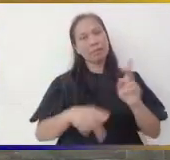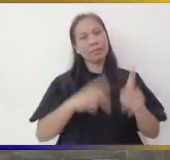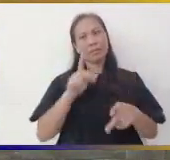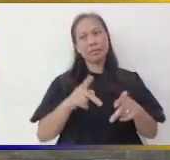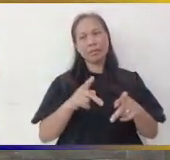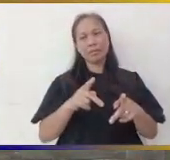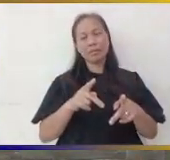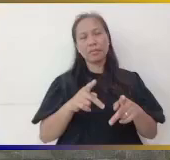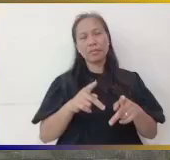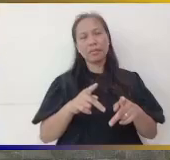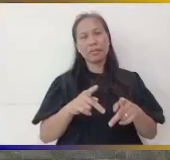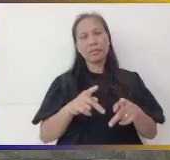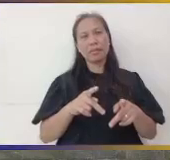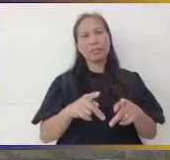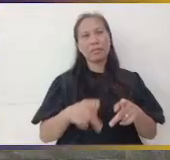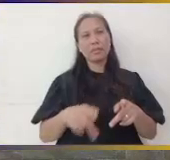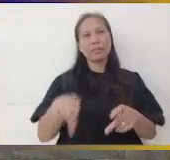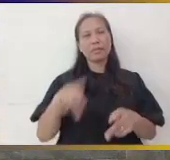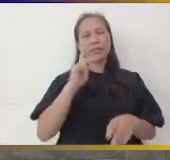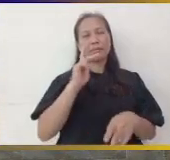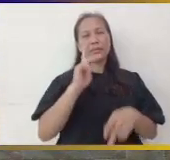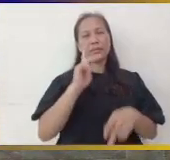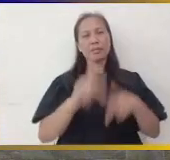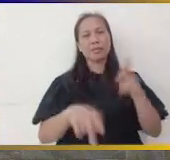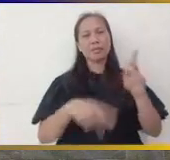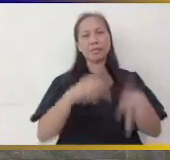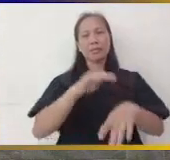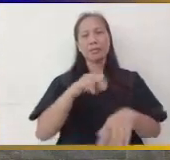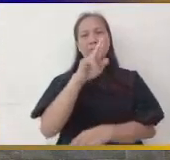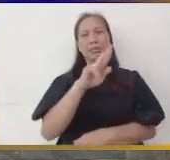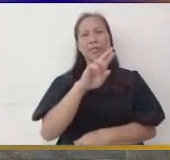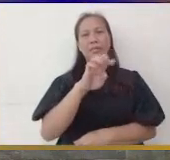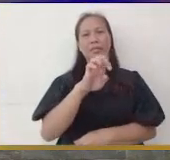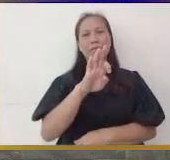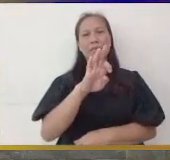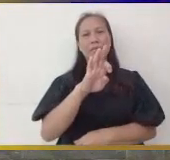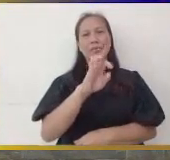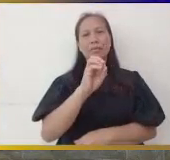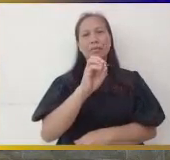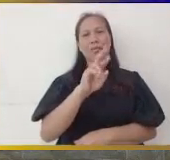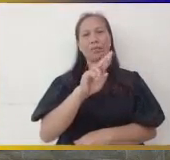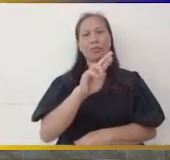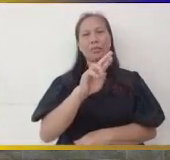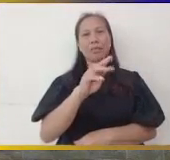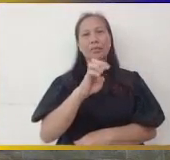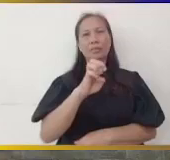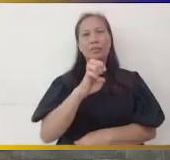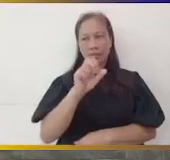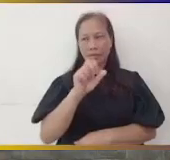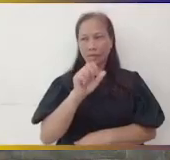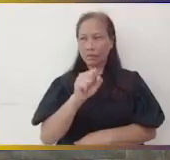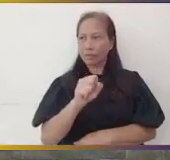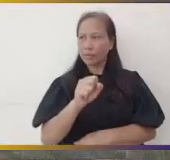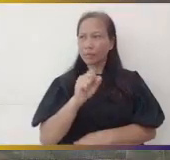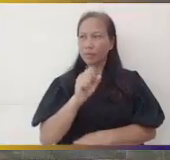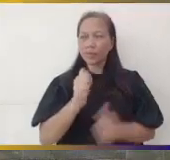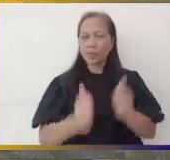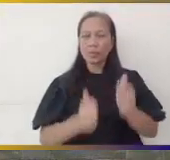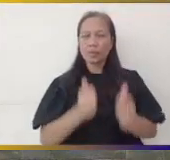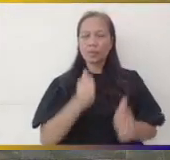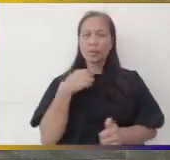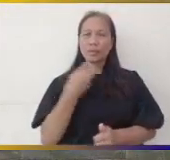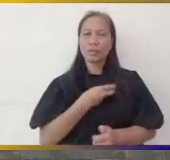nating reformers okay and these reformers na atin pong mapag-aaralan ngayon mga